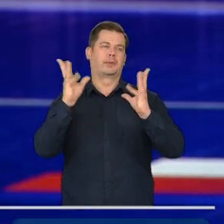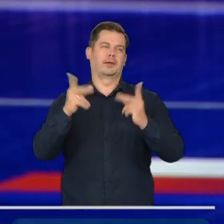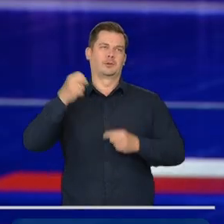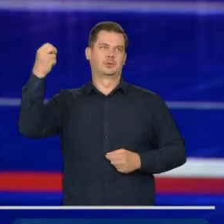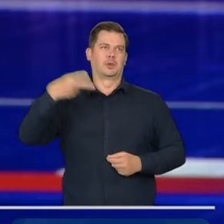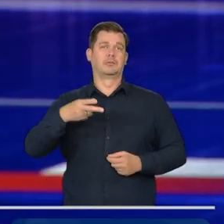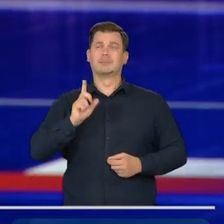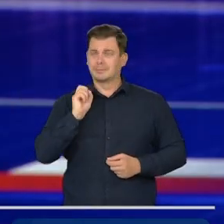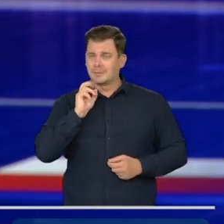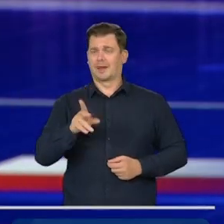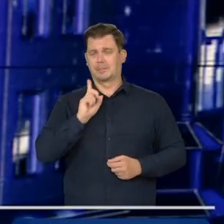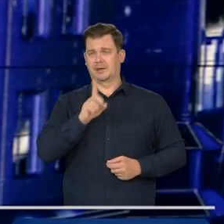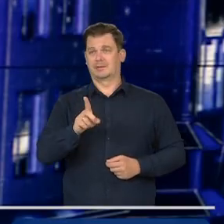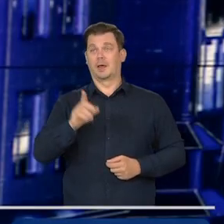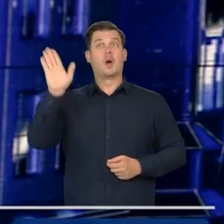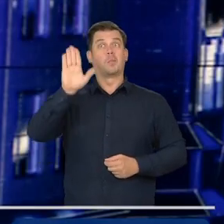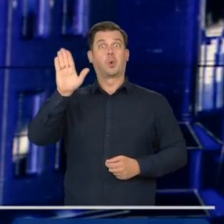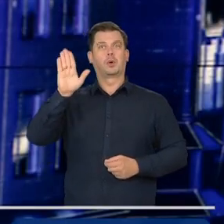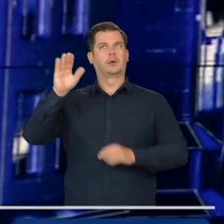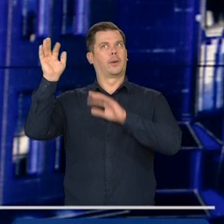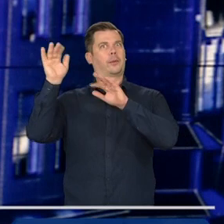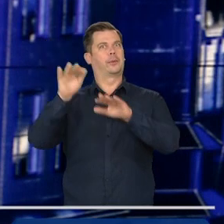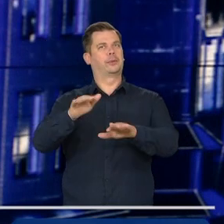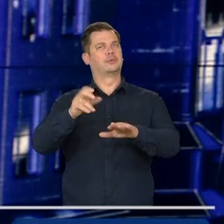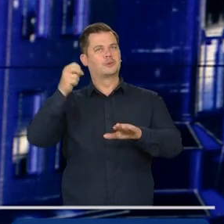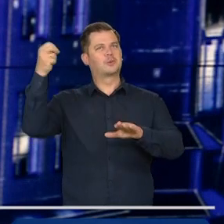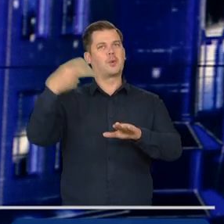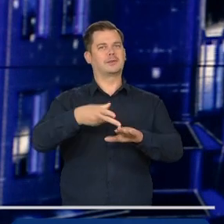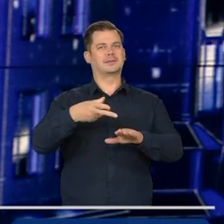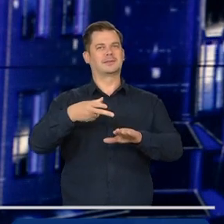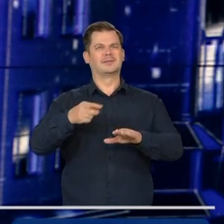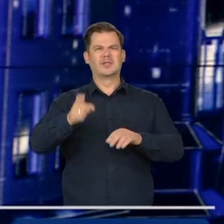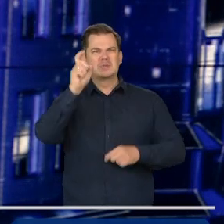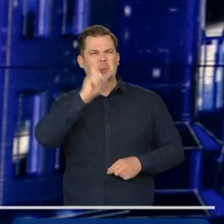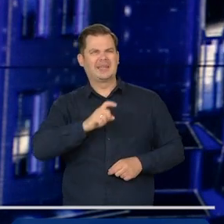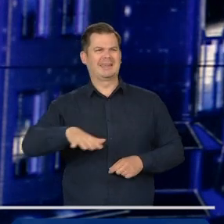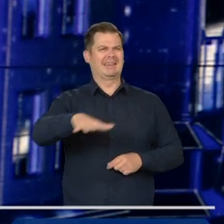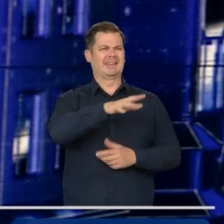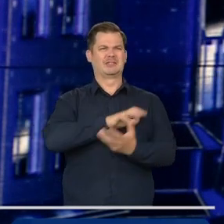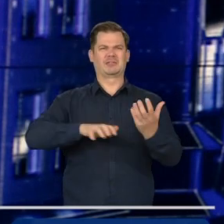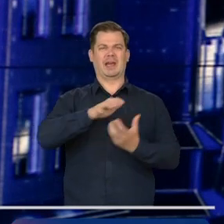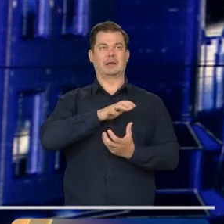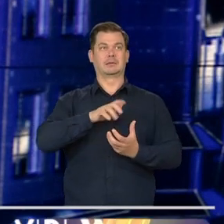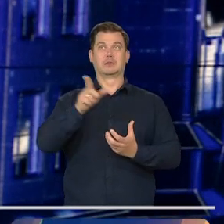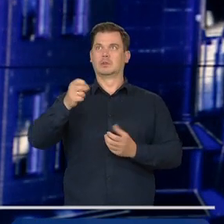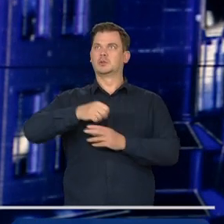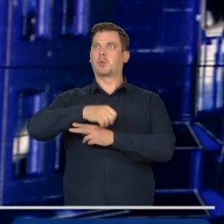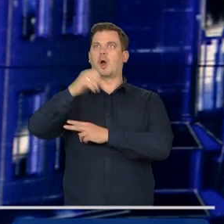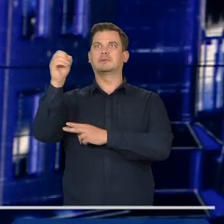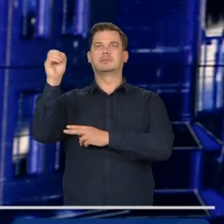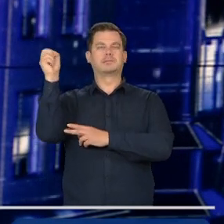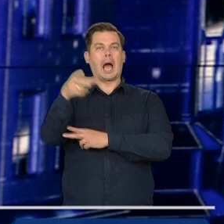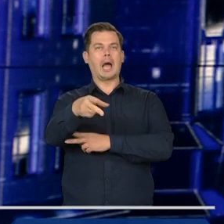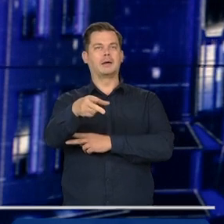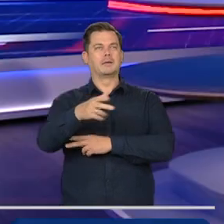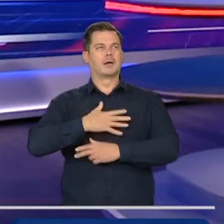dziś było słońce. Dlatego myślę, że Pan Bóg nam może pobłogosławił, że tyle tego zła słyszymy na świecie jest. A tu zajaśniało nam słońce i